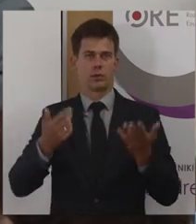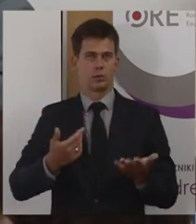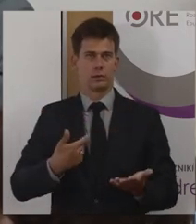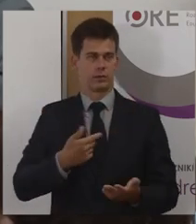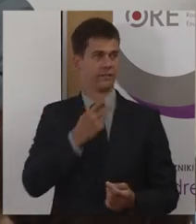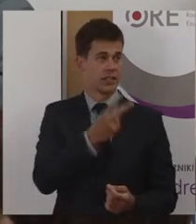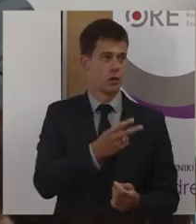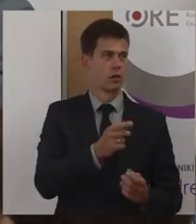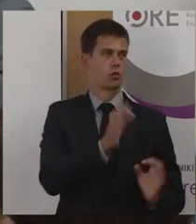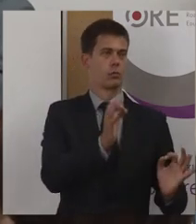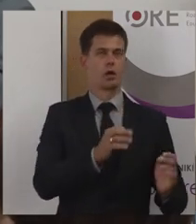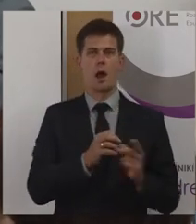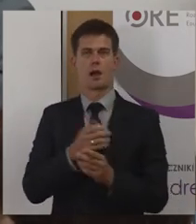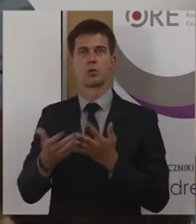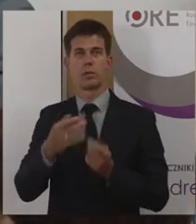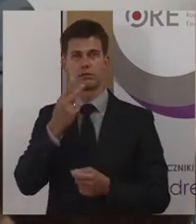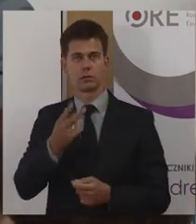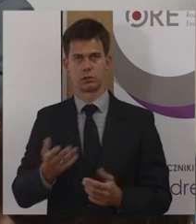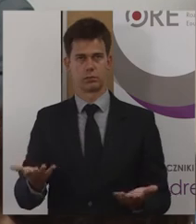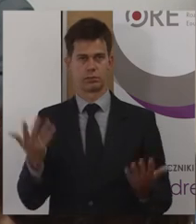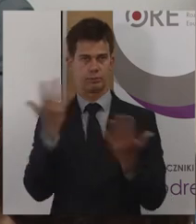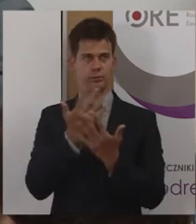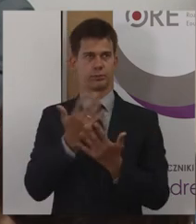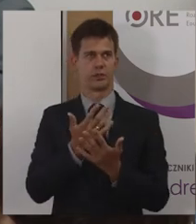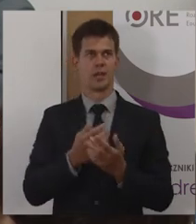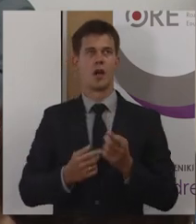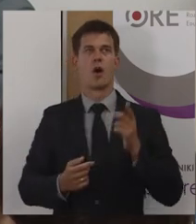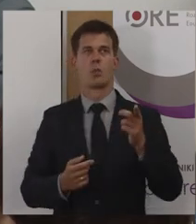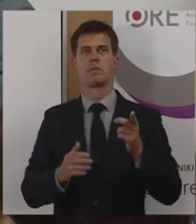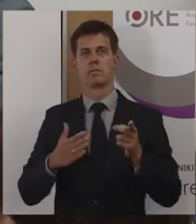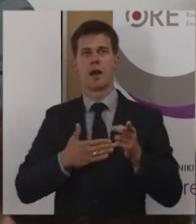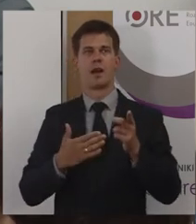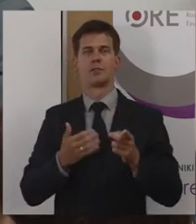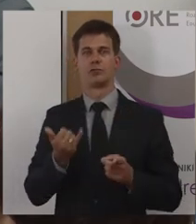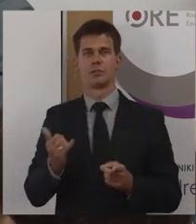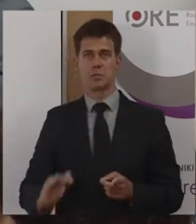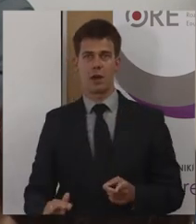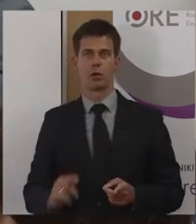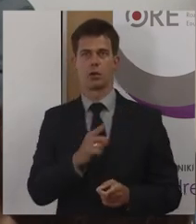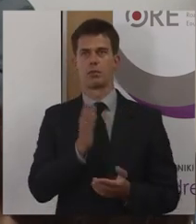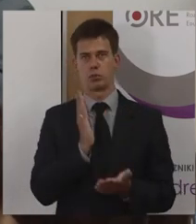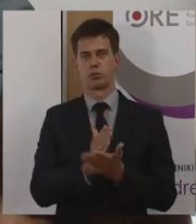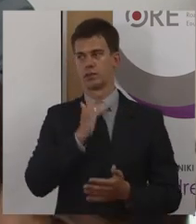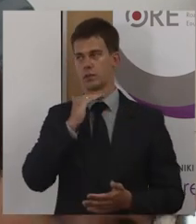którzy dobrze widzą. Ja mam małe dzieci i wiem, że to wcale nie musi takie być, po to, żeby było atrakcyjne.